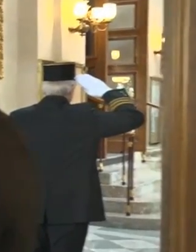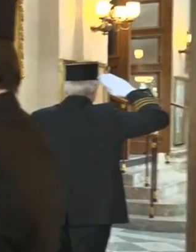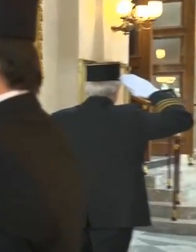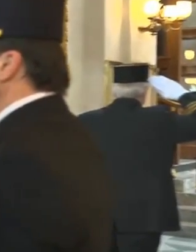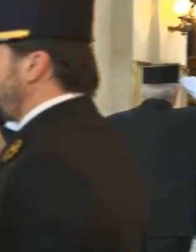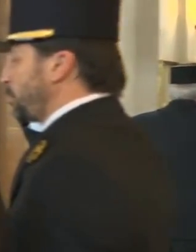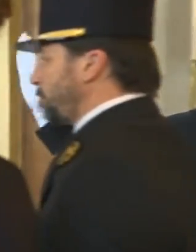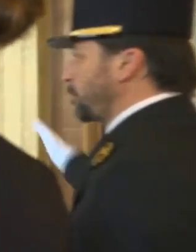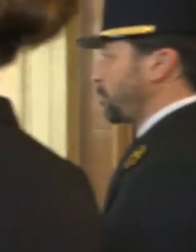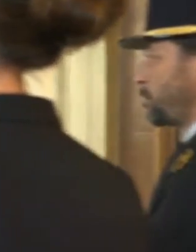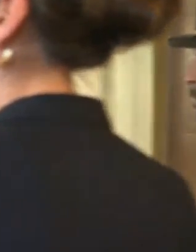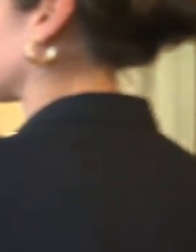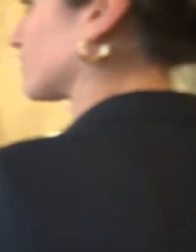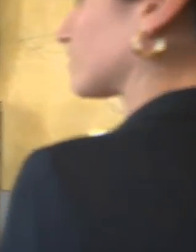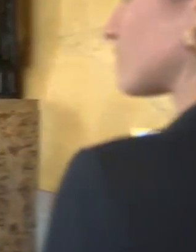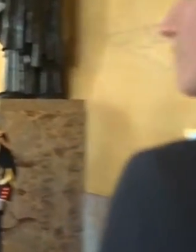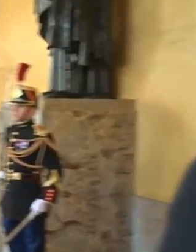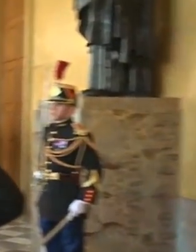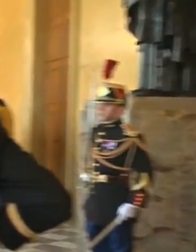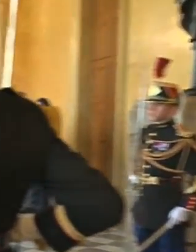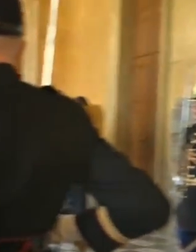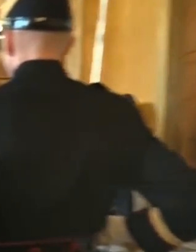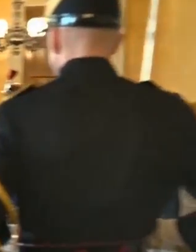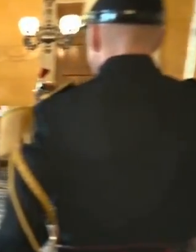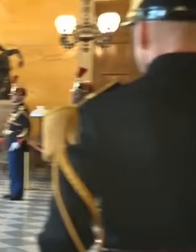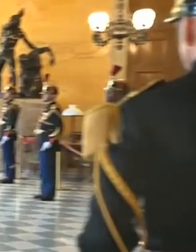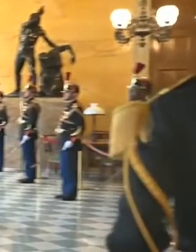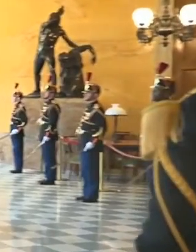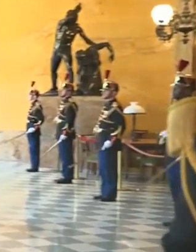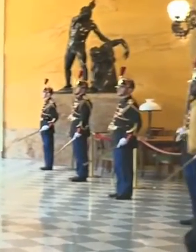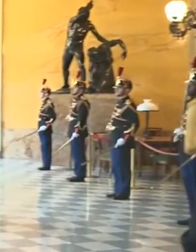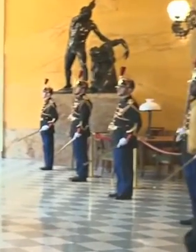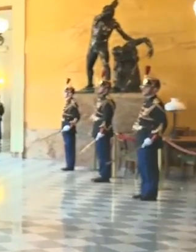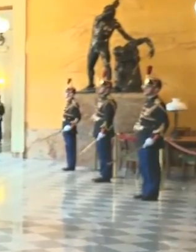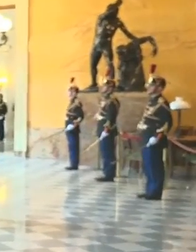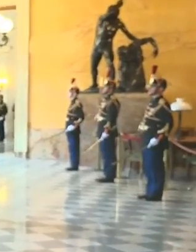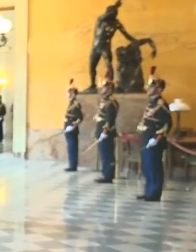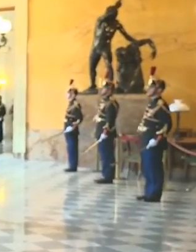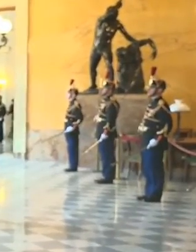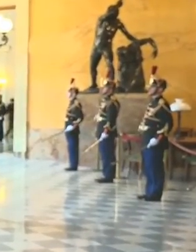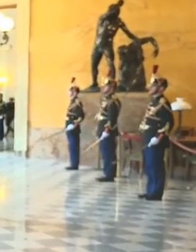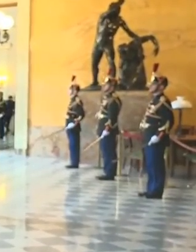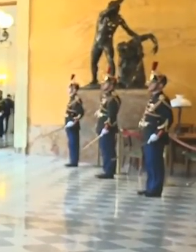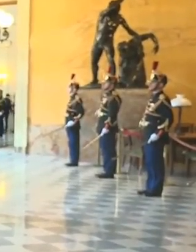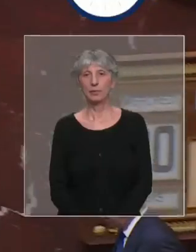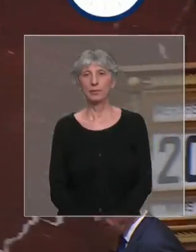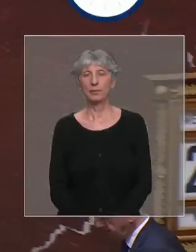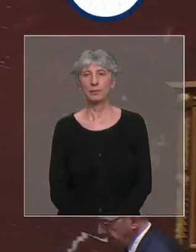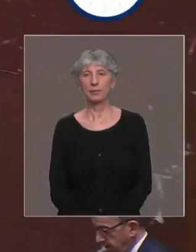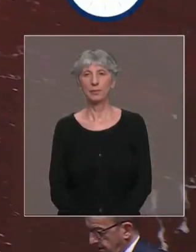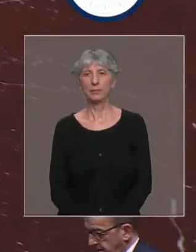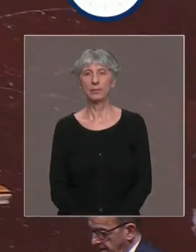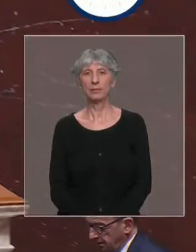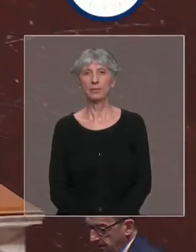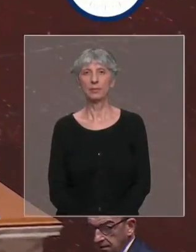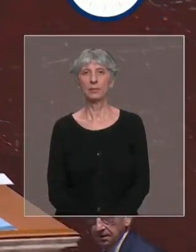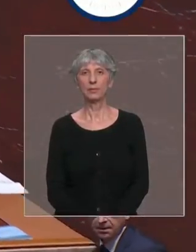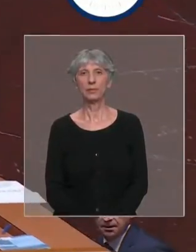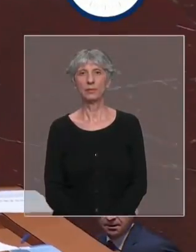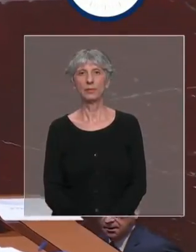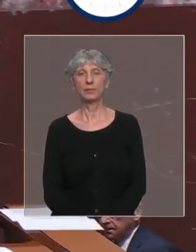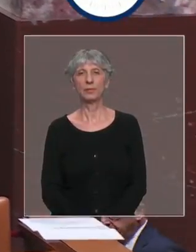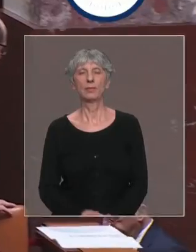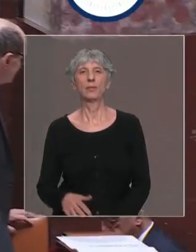Yaël Braun-Pivet qui vient donc de traverser cette salle des pas perdus, qui rejoint l'hémicycle de l'Assemblée nationale pour une séance de questions au gouvernement de